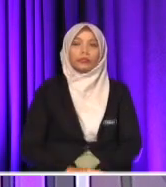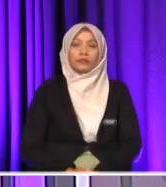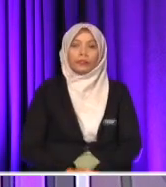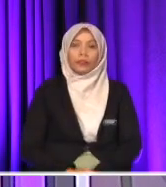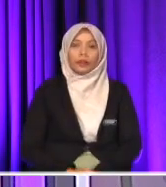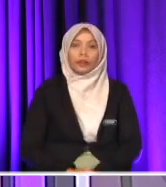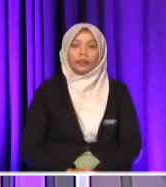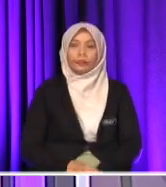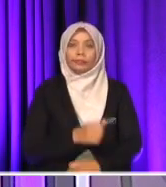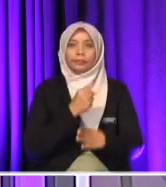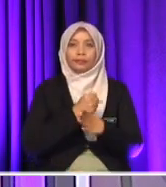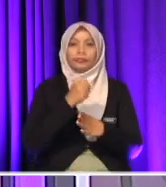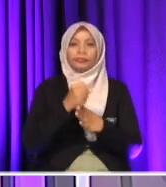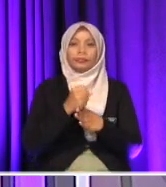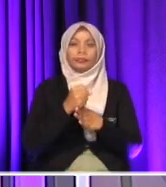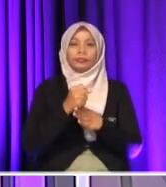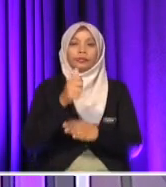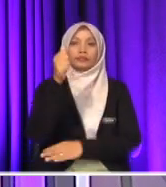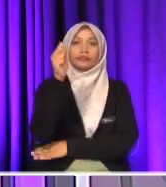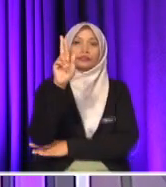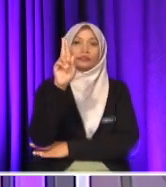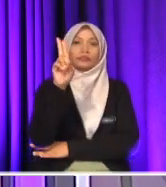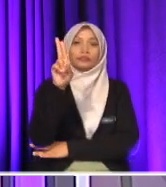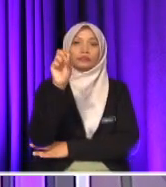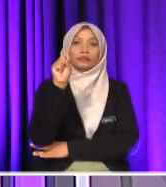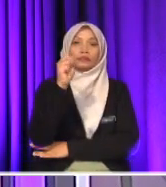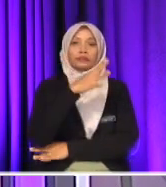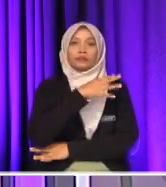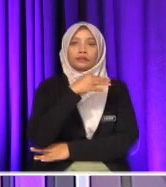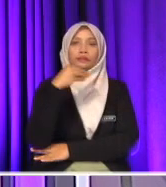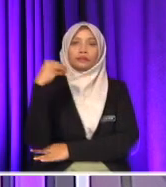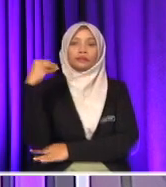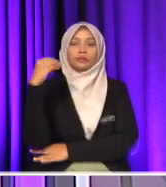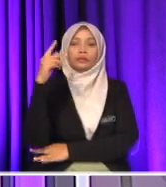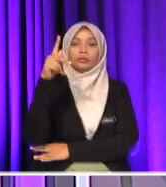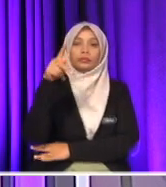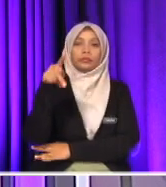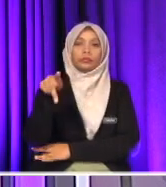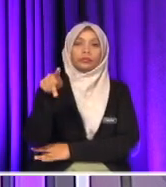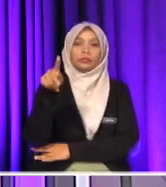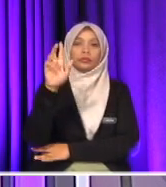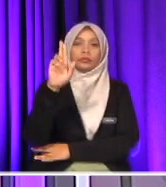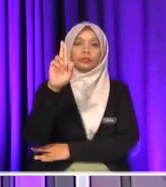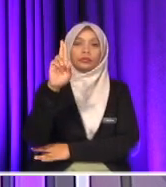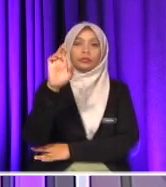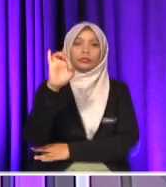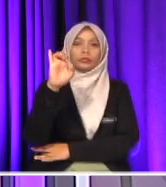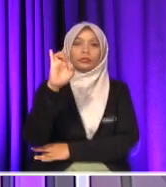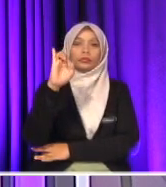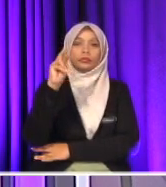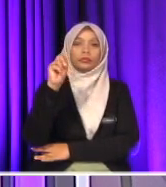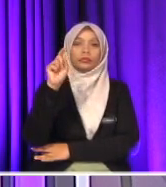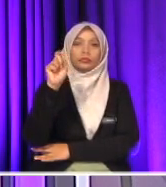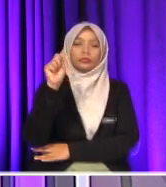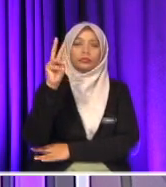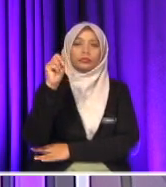dengan arus ni tadi, arus dengan gelombang arus dengan gelombang voltan ni tadi, kita nama gambaran ini kita namakan dia